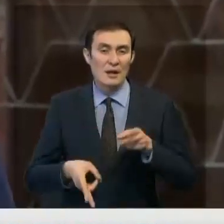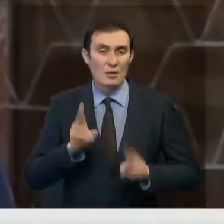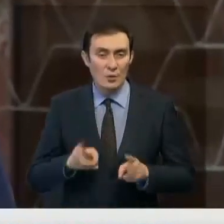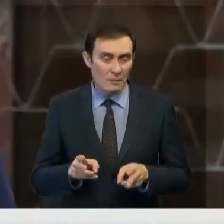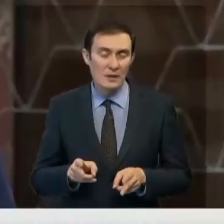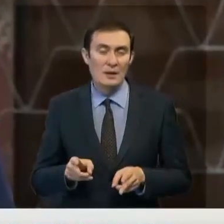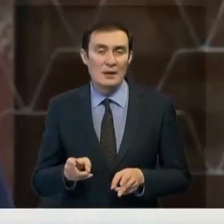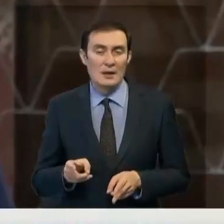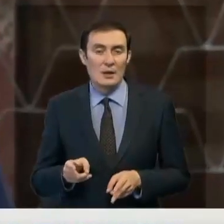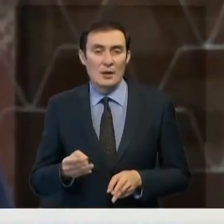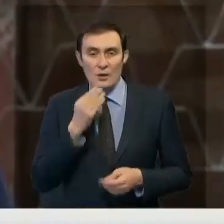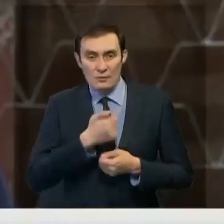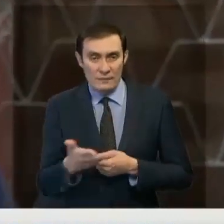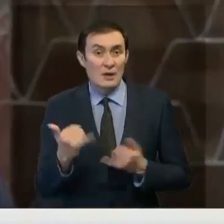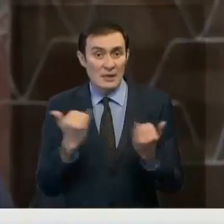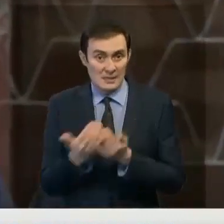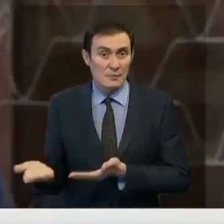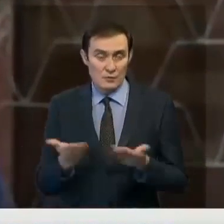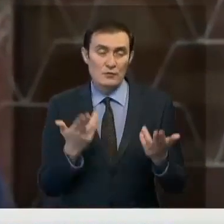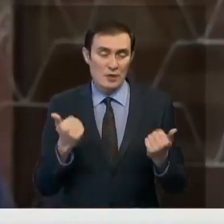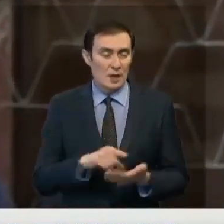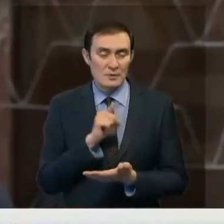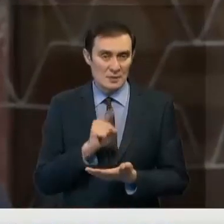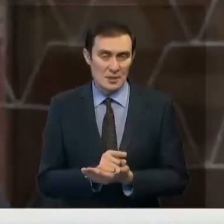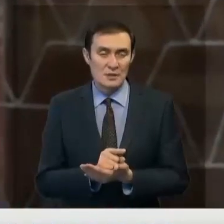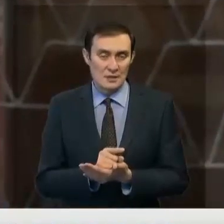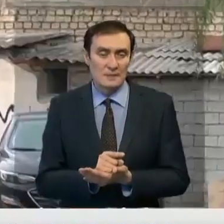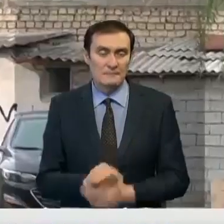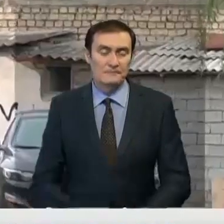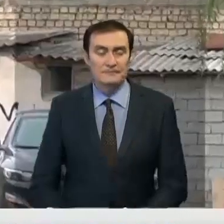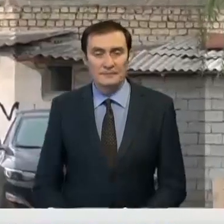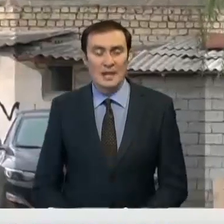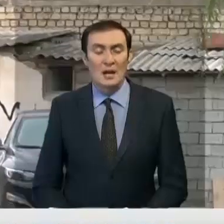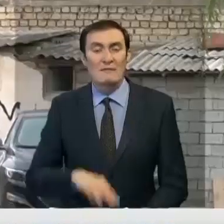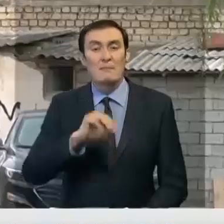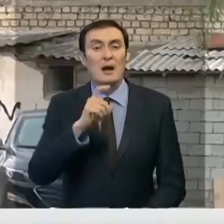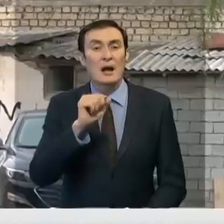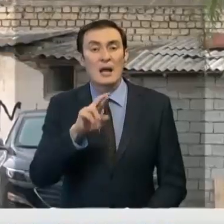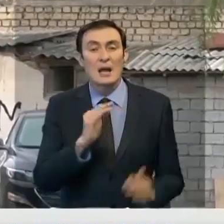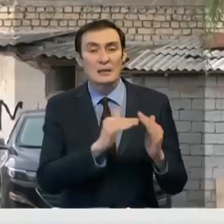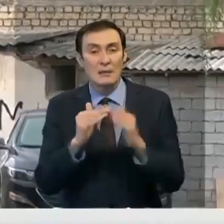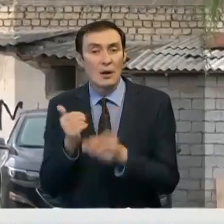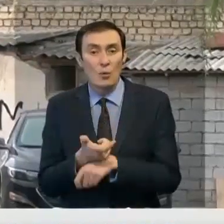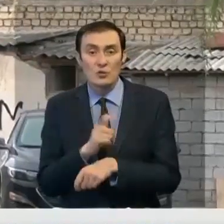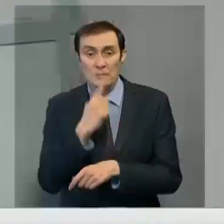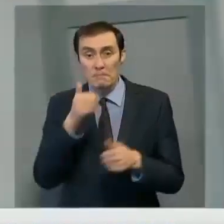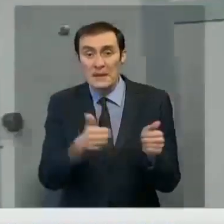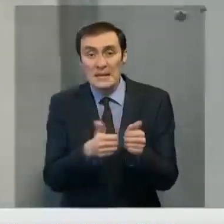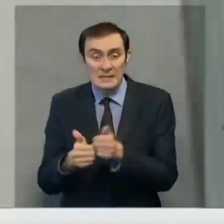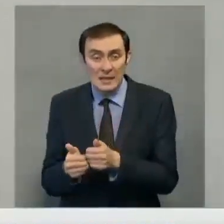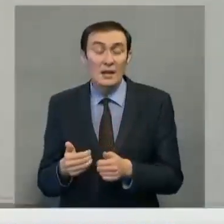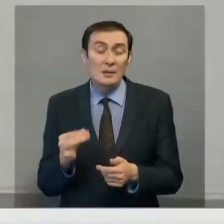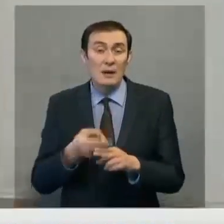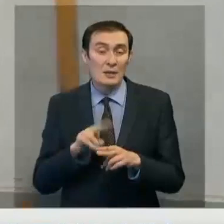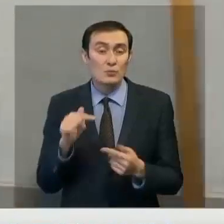свадебный. Ага. Гостей позвали, да? Да, да, гостей. Отмечаете? Да, отмечаем. Ага. В махалле дома расположены достаточно близко, поэтому